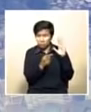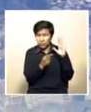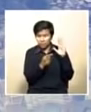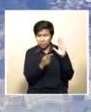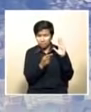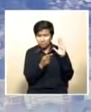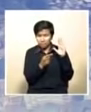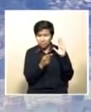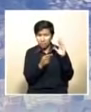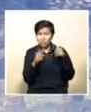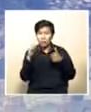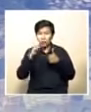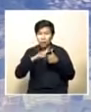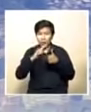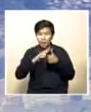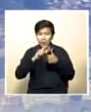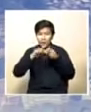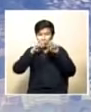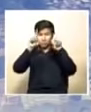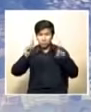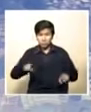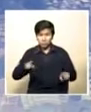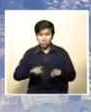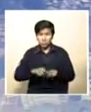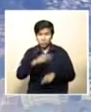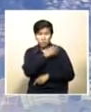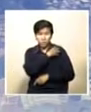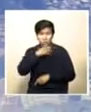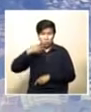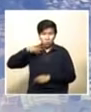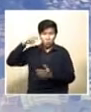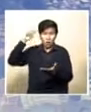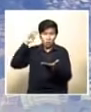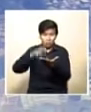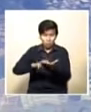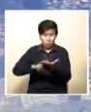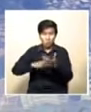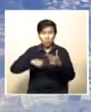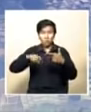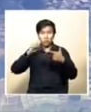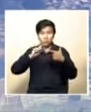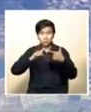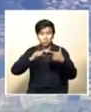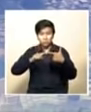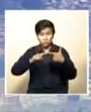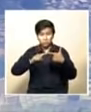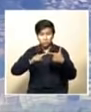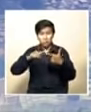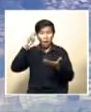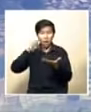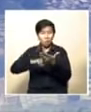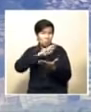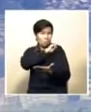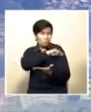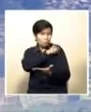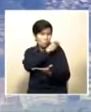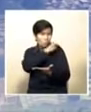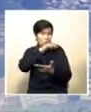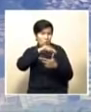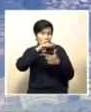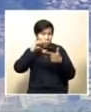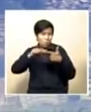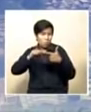ไม่ว่าทางบกหรือทางอากาศจะต้องมีการตรวจอีกครั้งหนึ่งนะครับโดยบุคลากรทางการแพทย์ถ้าพบว่ามีไข้น